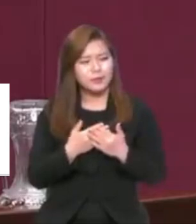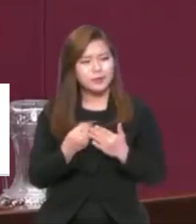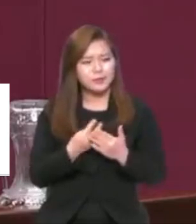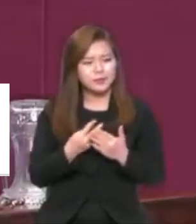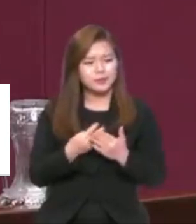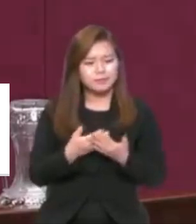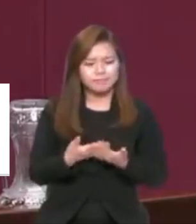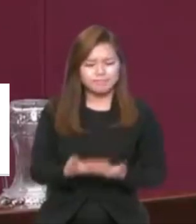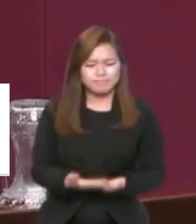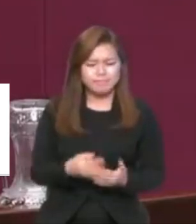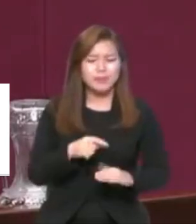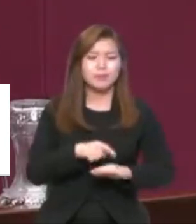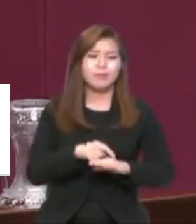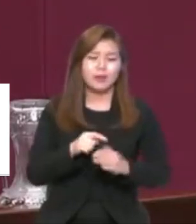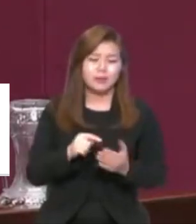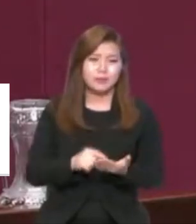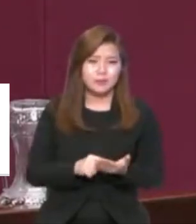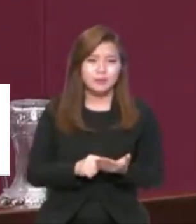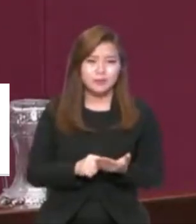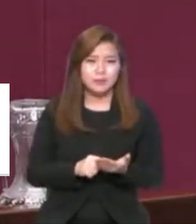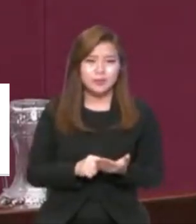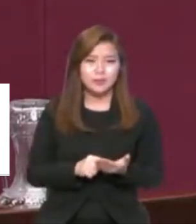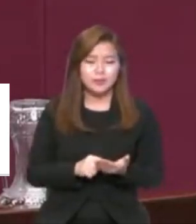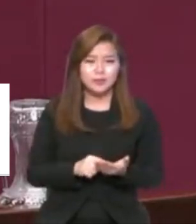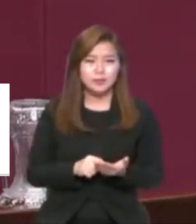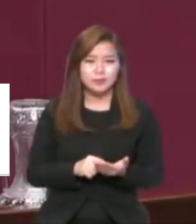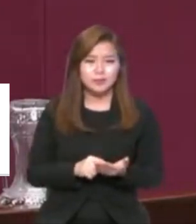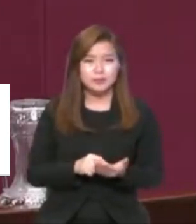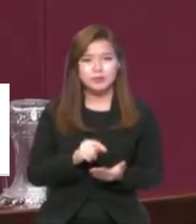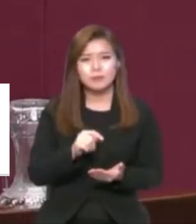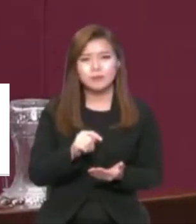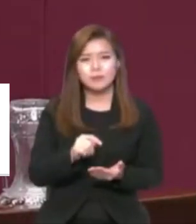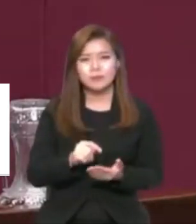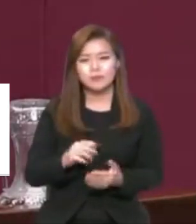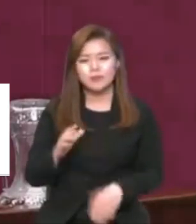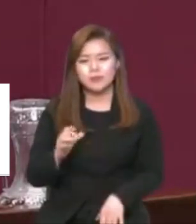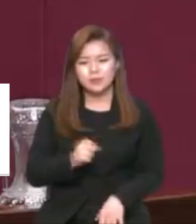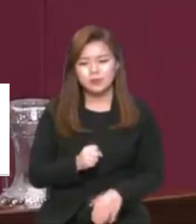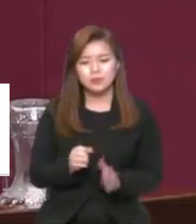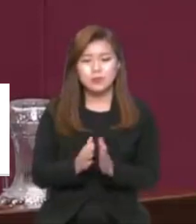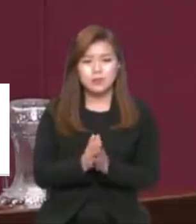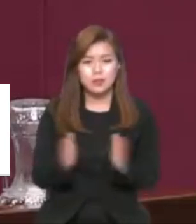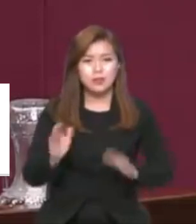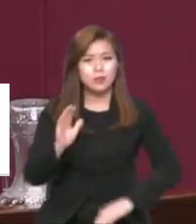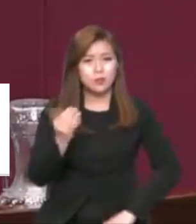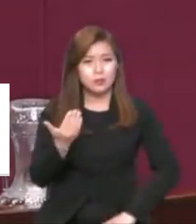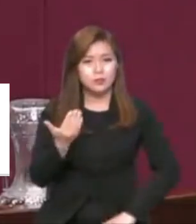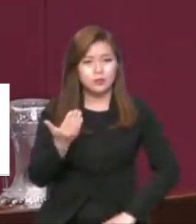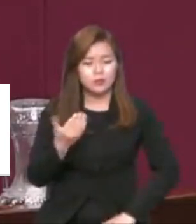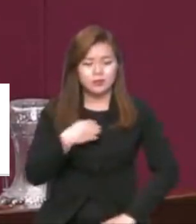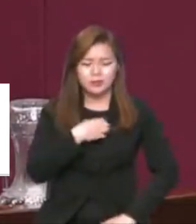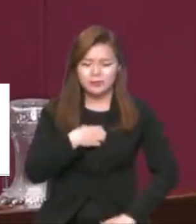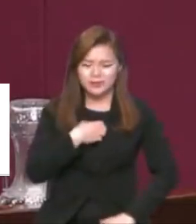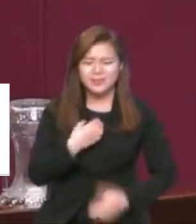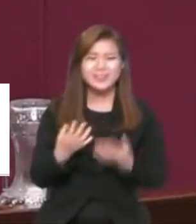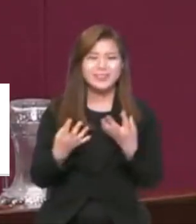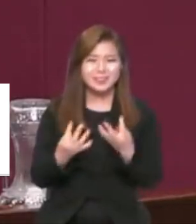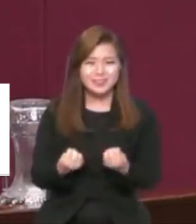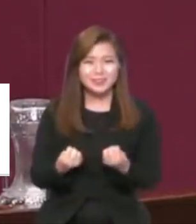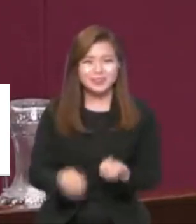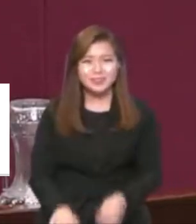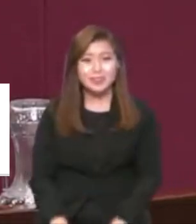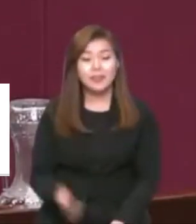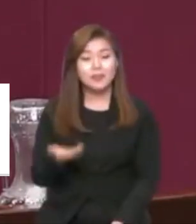무거운 마음의 시작을 하는 이 자리에 있게 돼서 여러 가지 걱정이 많습니다. 그러나